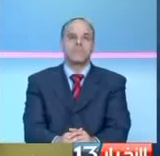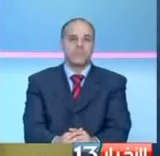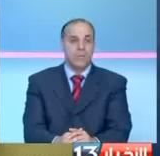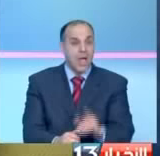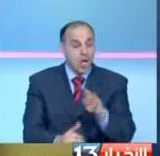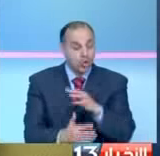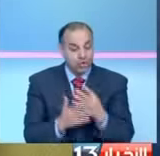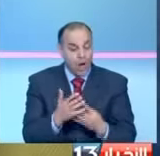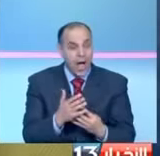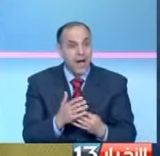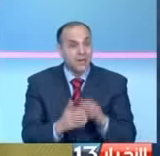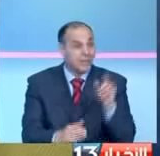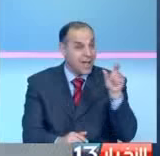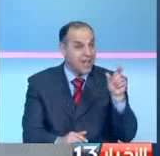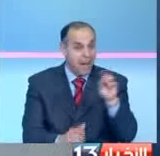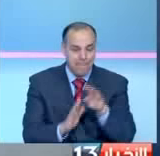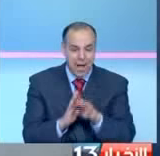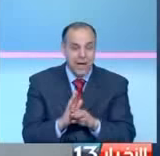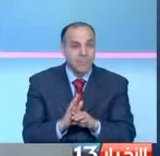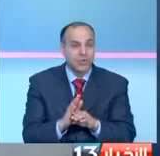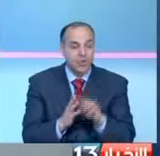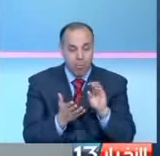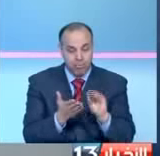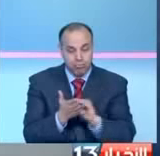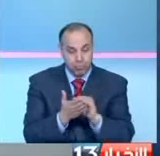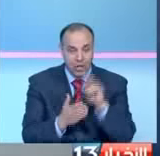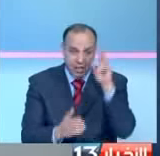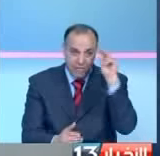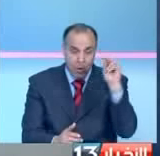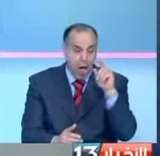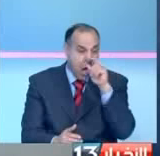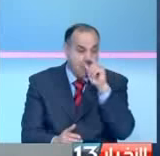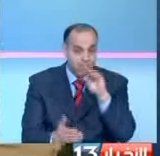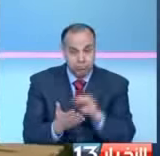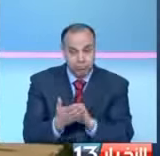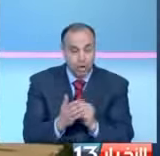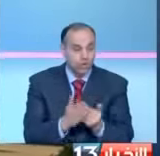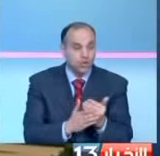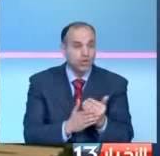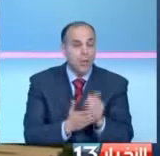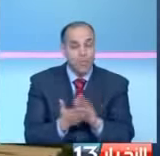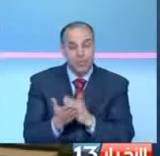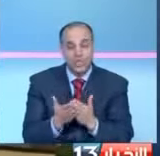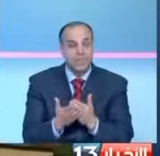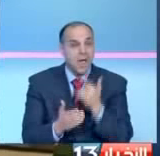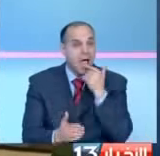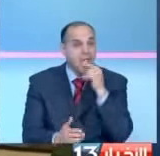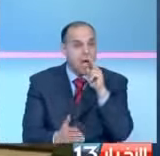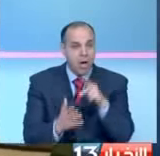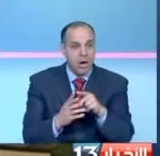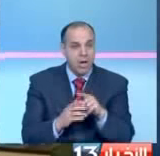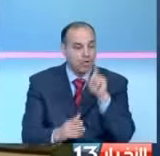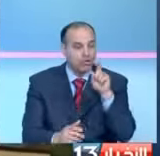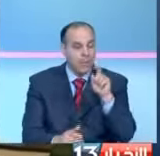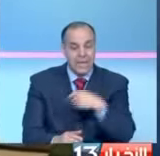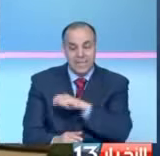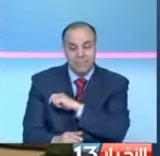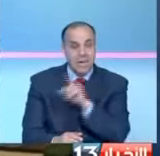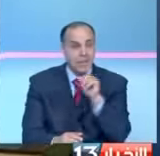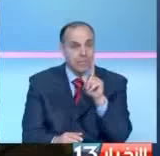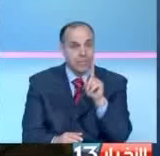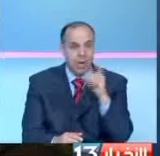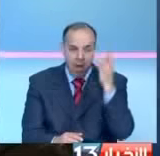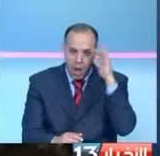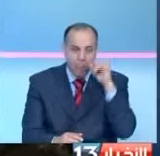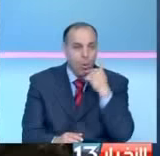إدراج شعر الشابي ضمن برامج تدريس الأدب المقارن والأدب العربي المعاصر المترجم حسب قرار الجامعات الإسبانية